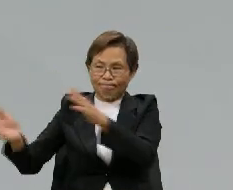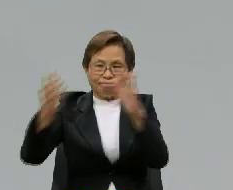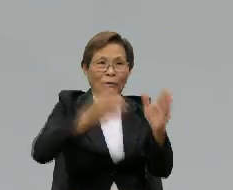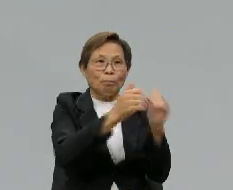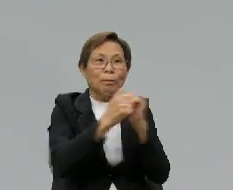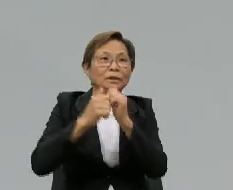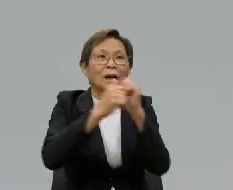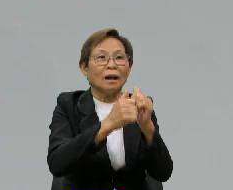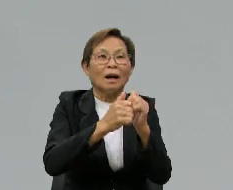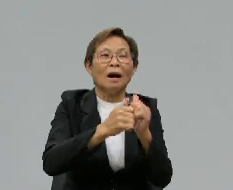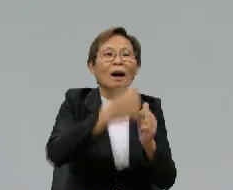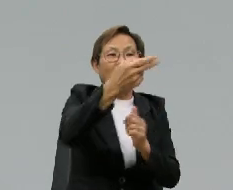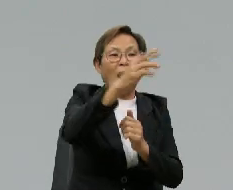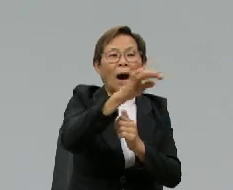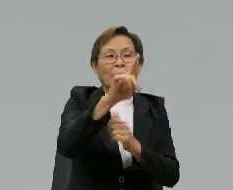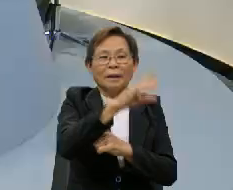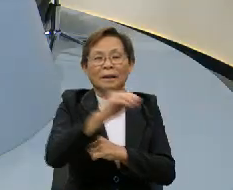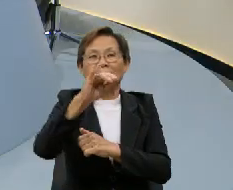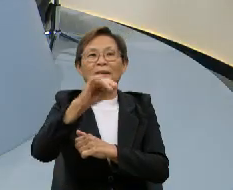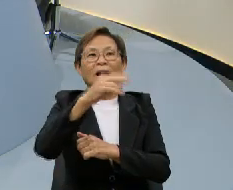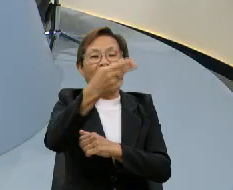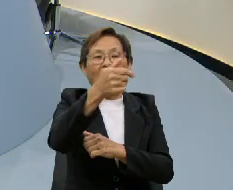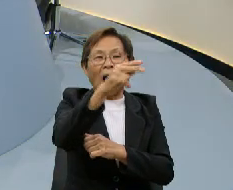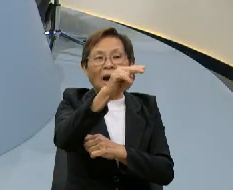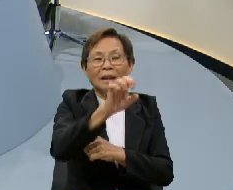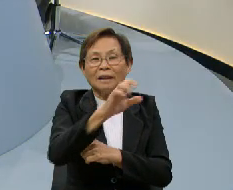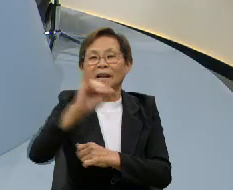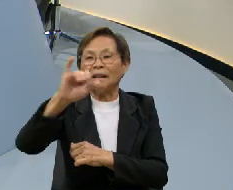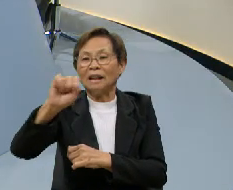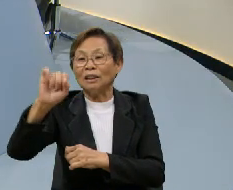bersama dengan Hani Hamid dan juga Ismail untuk perbincangan yang selanjutnya. Silakan. Okey.